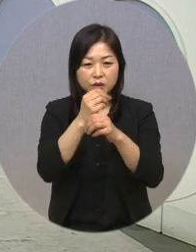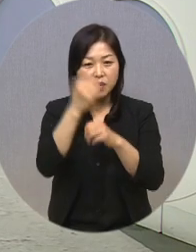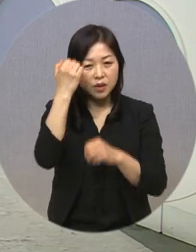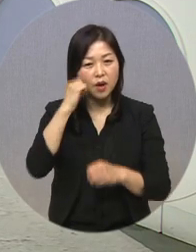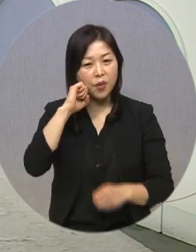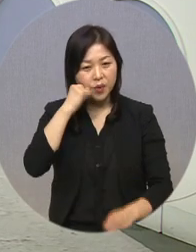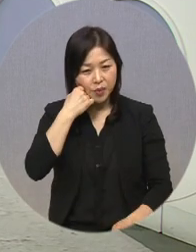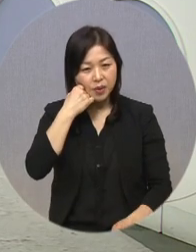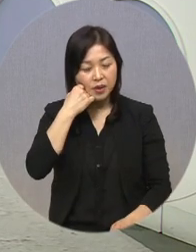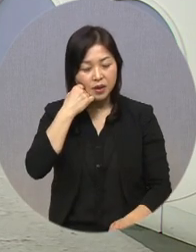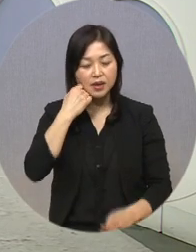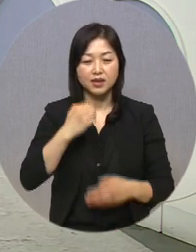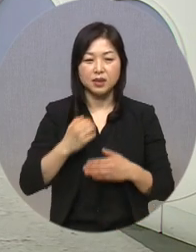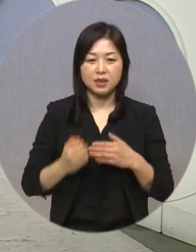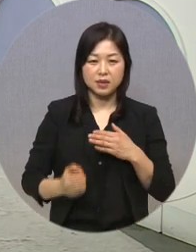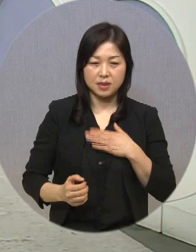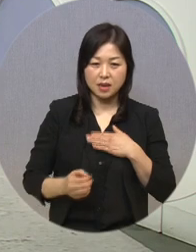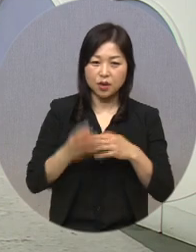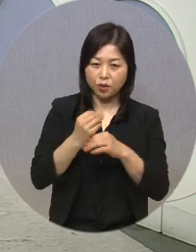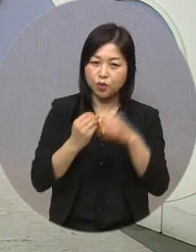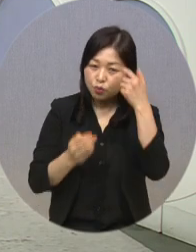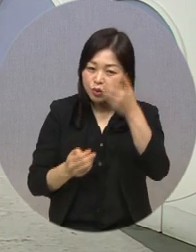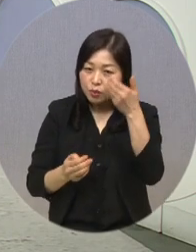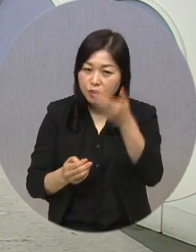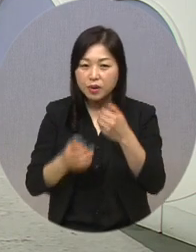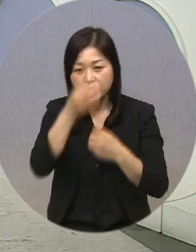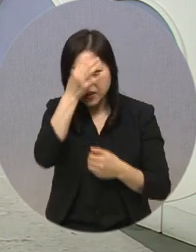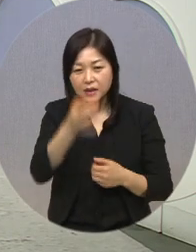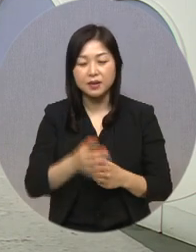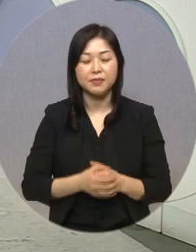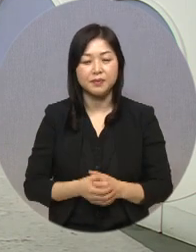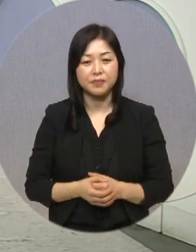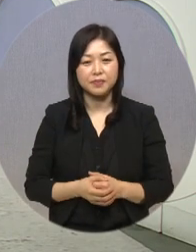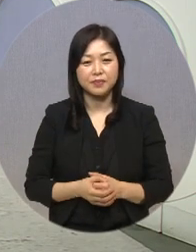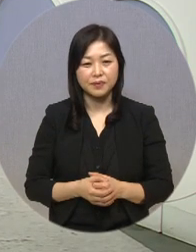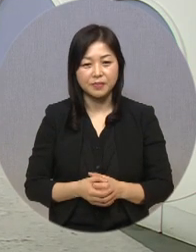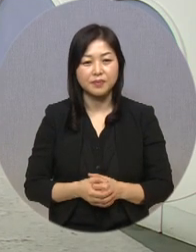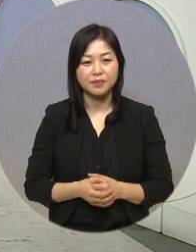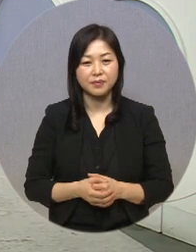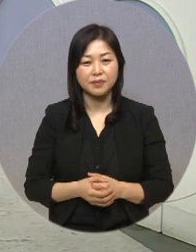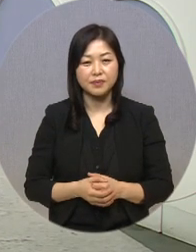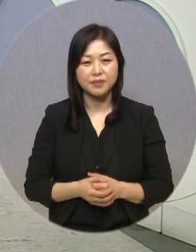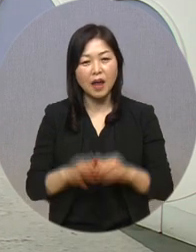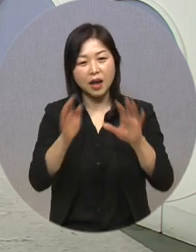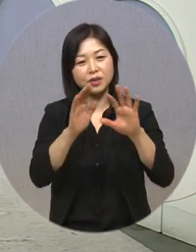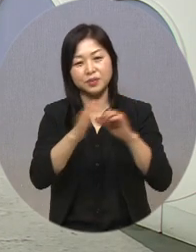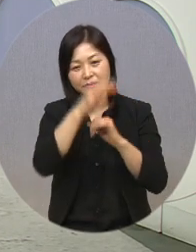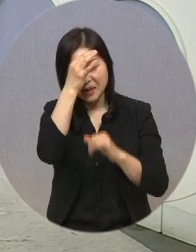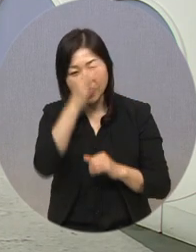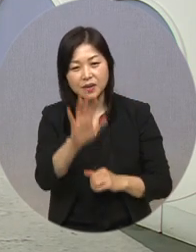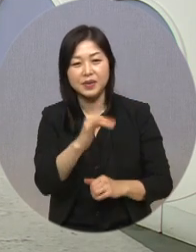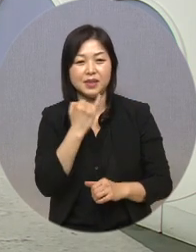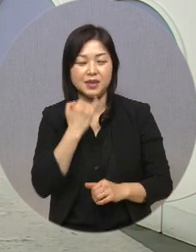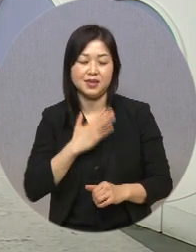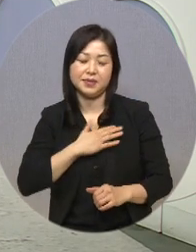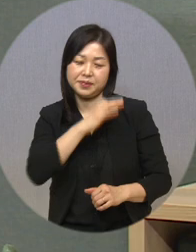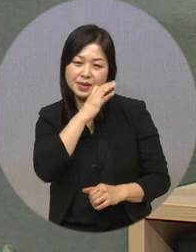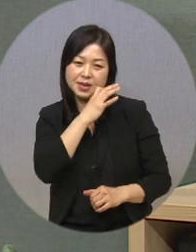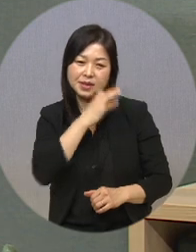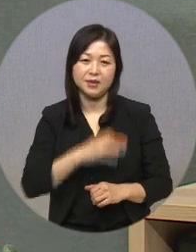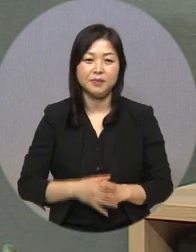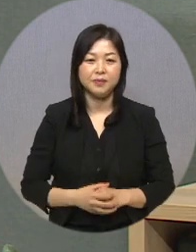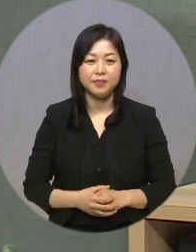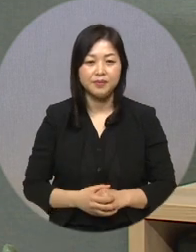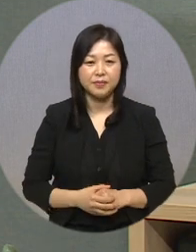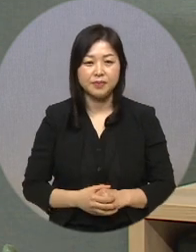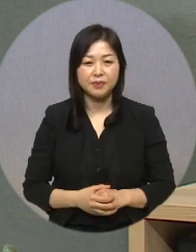기억 못 하시는 분한테 자꾸 연도를 여쭤보니까 제가 송구스럽기 짝이 없네. 아니 무슨 죄송하죠. 아니 미안합니다.